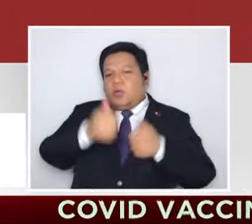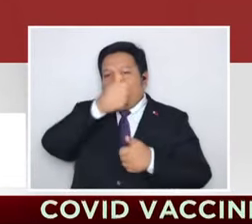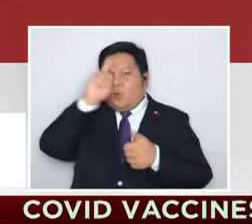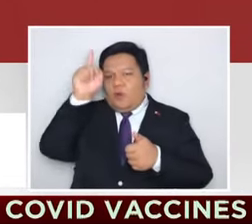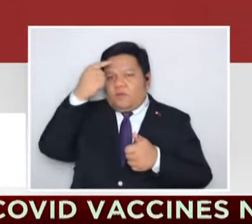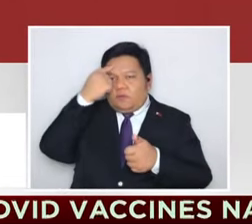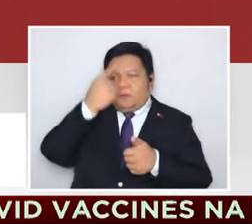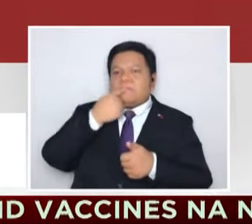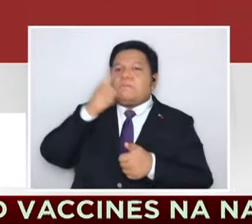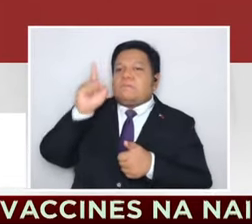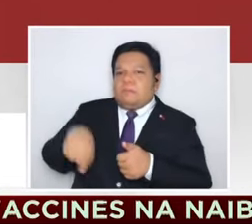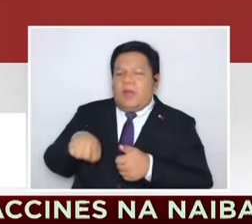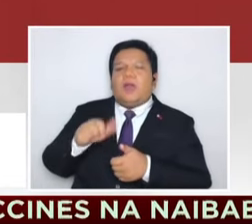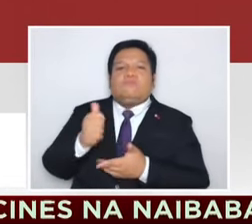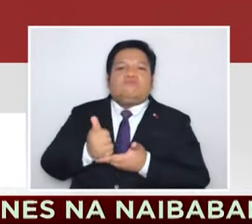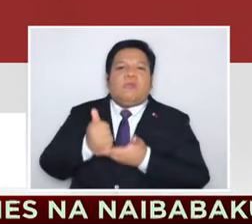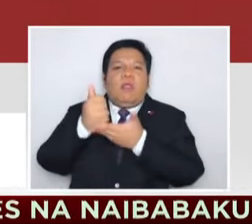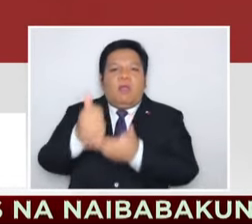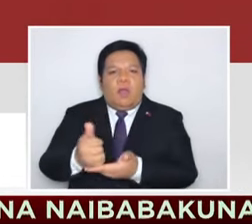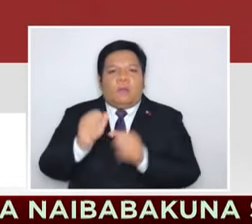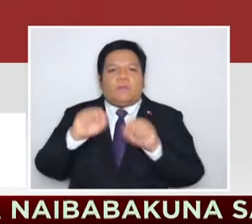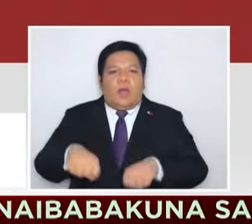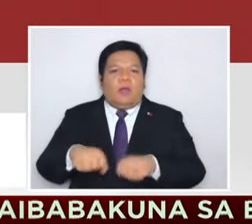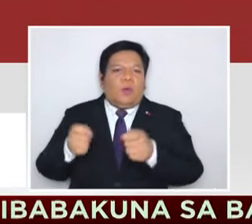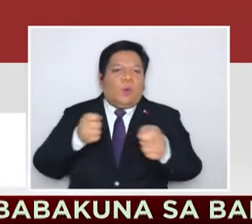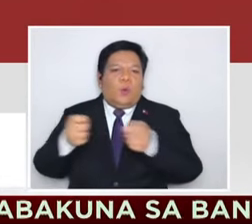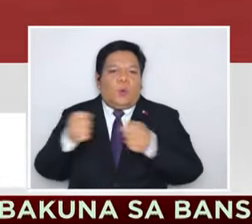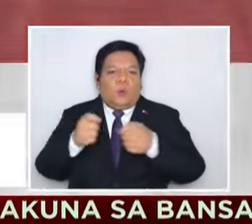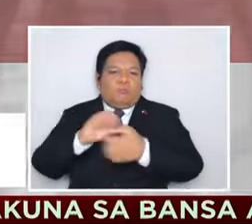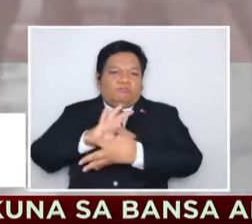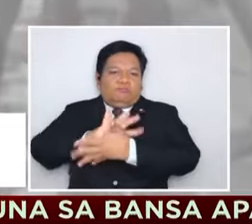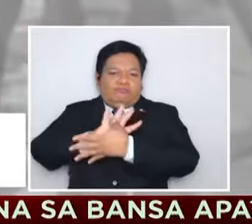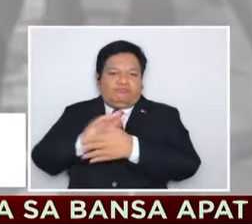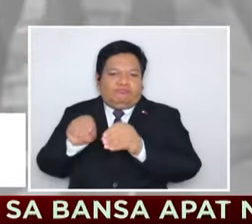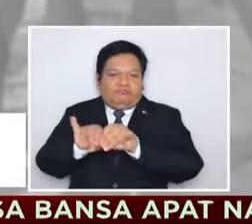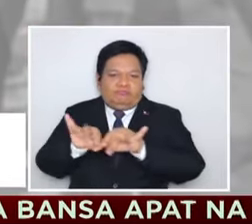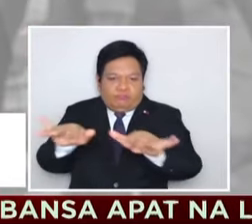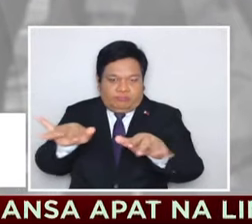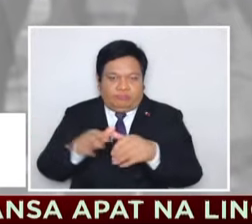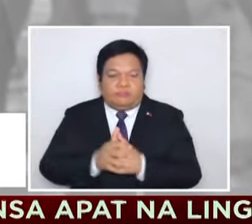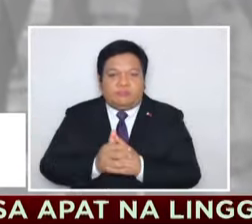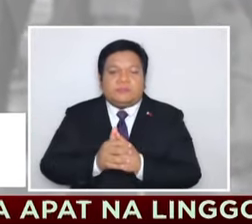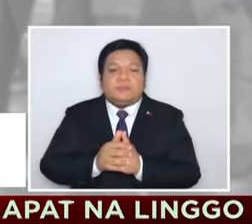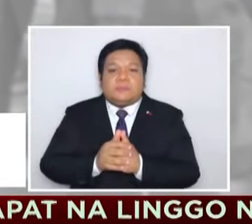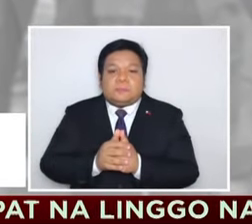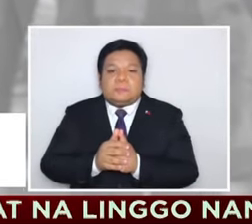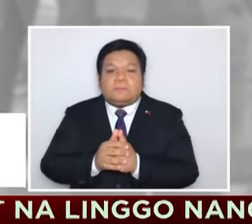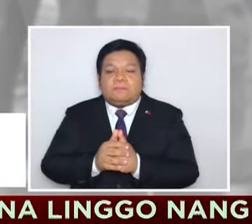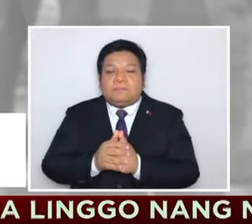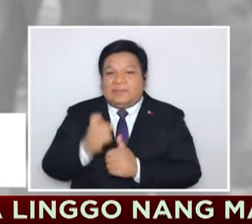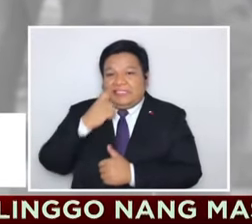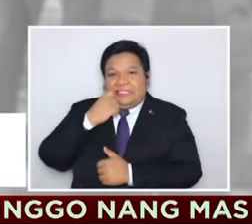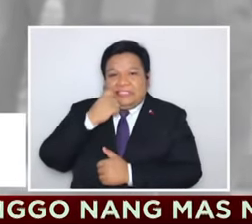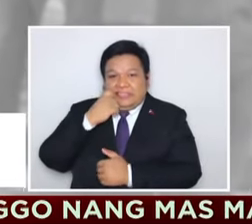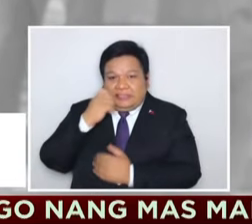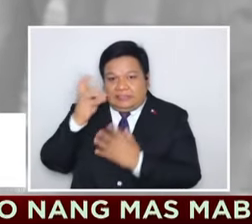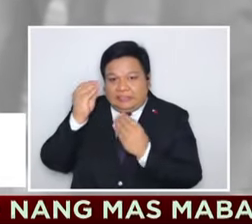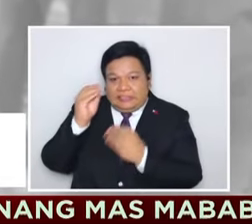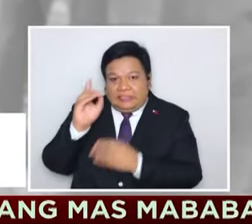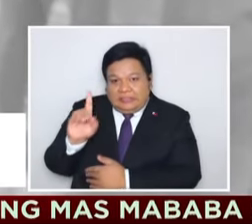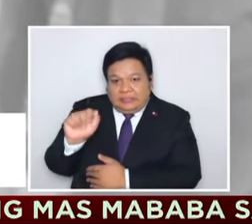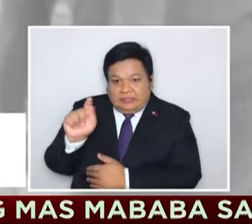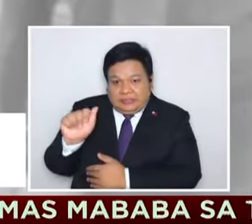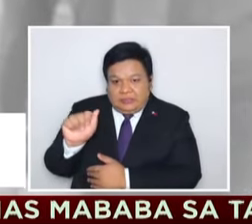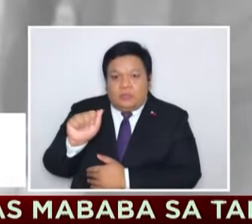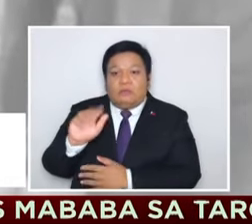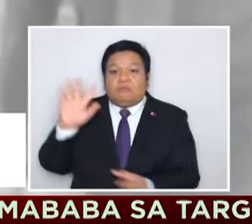ang tulong nito sa pagpigil sa pagkalat ng COVID-19. Sa pinakahuling datos, umakyat sa